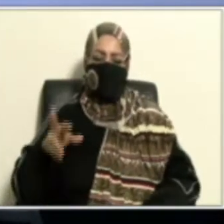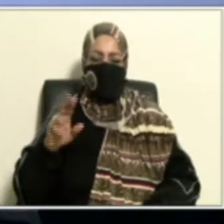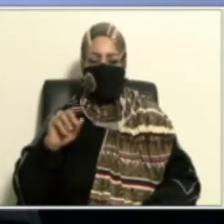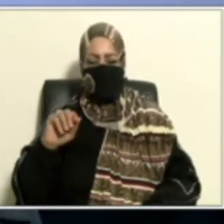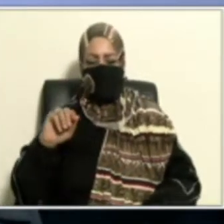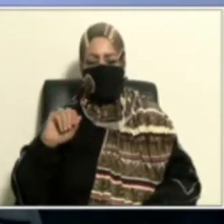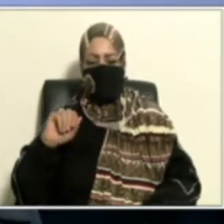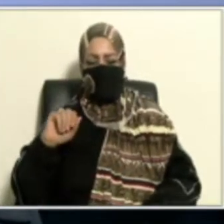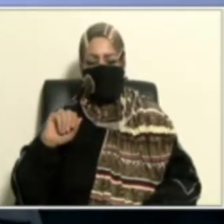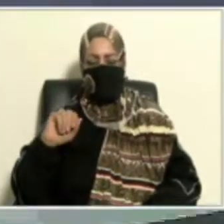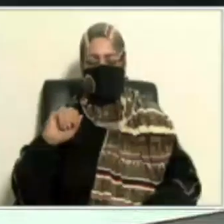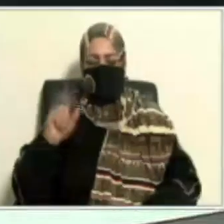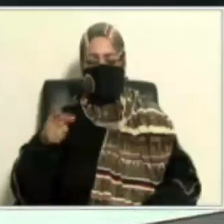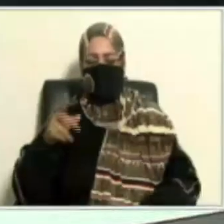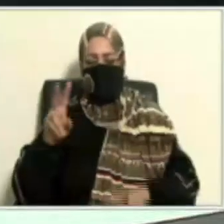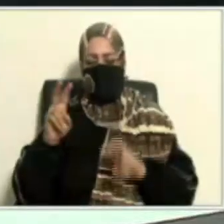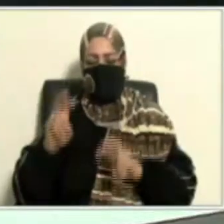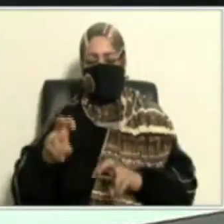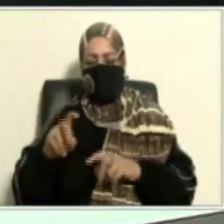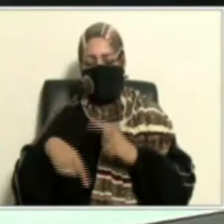تعالى.